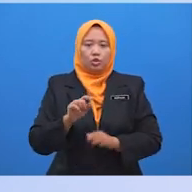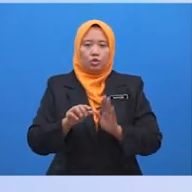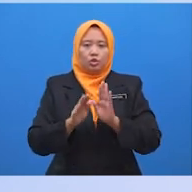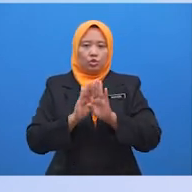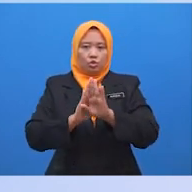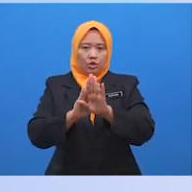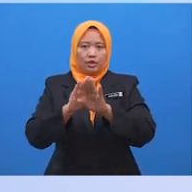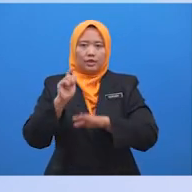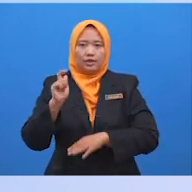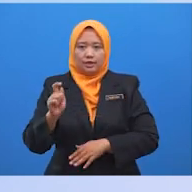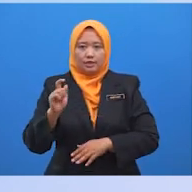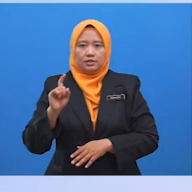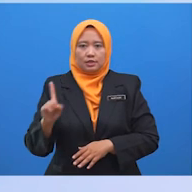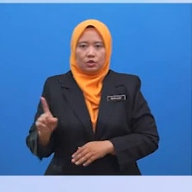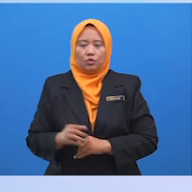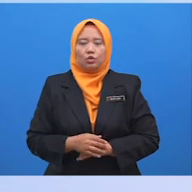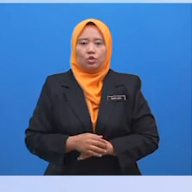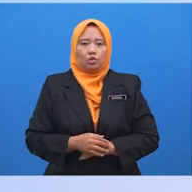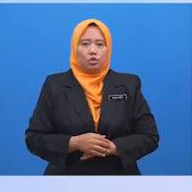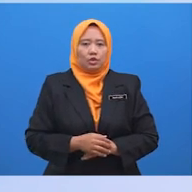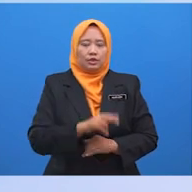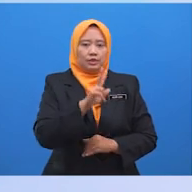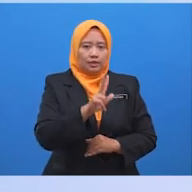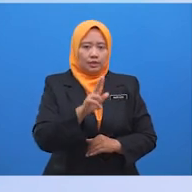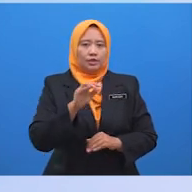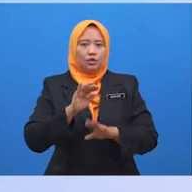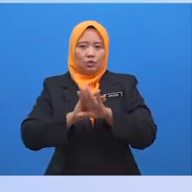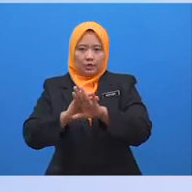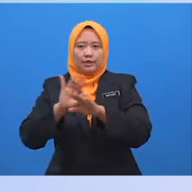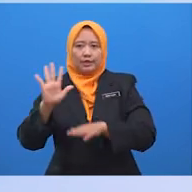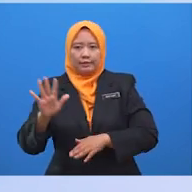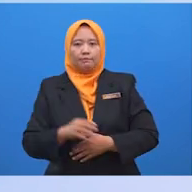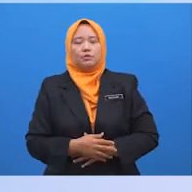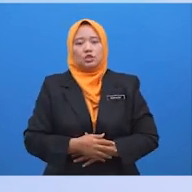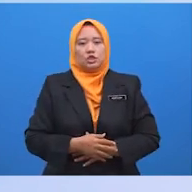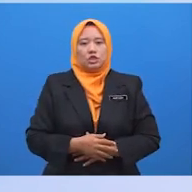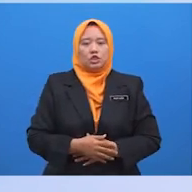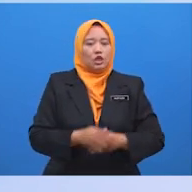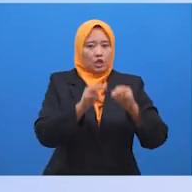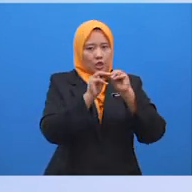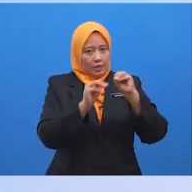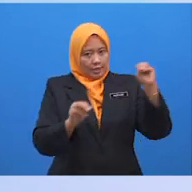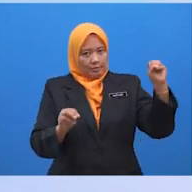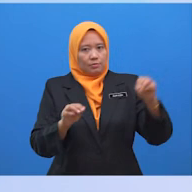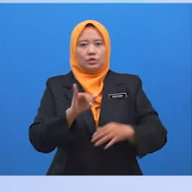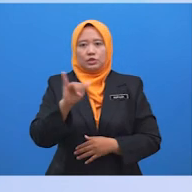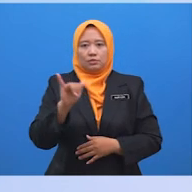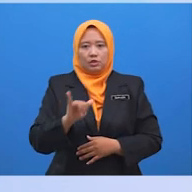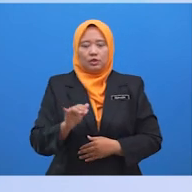4. Kecerunan M ialah hasil bahagi antara 5 tolak